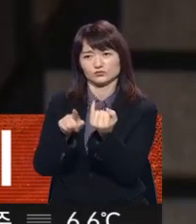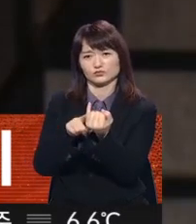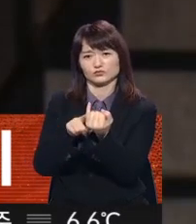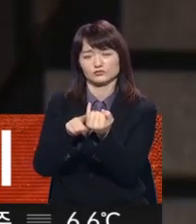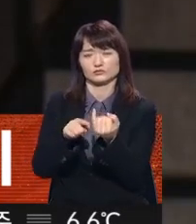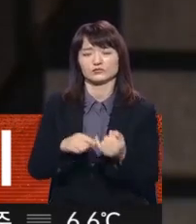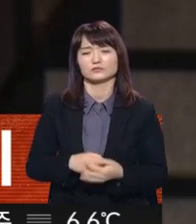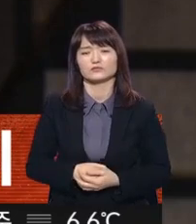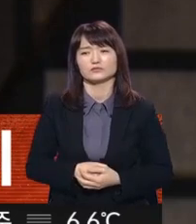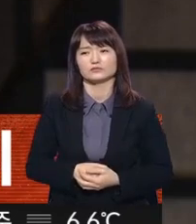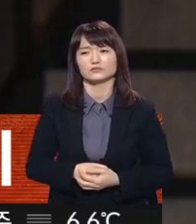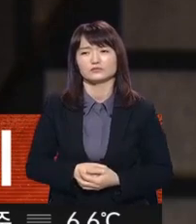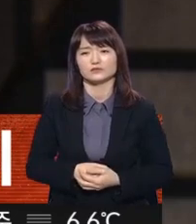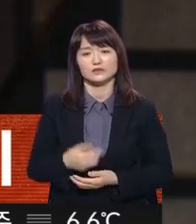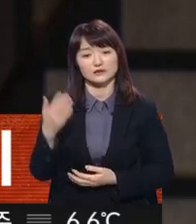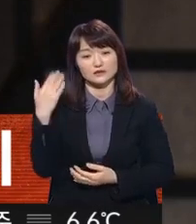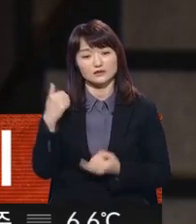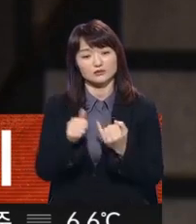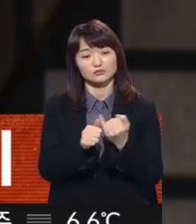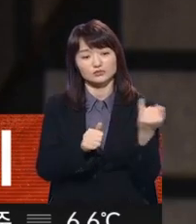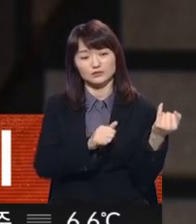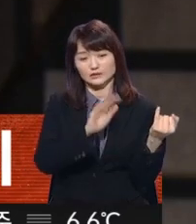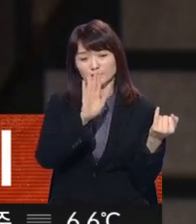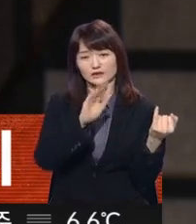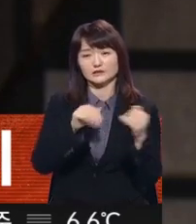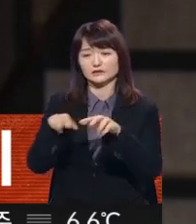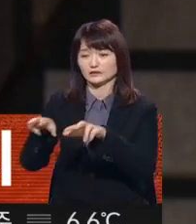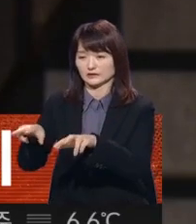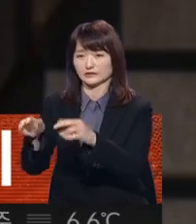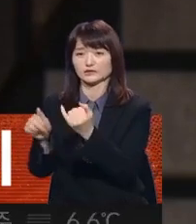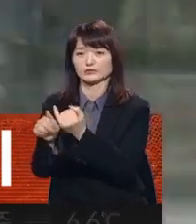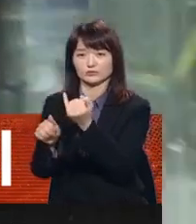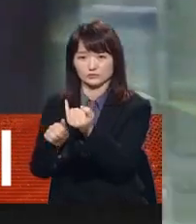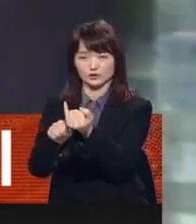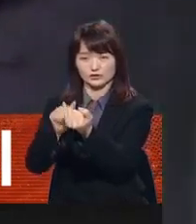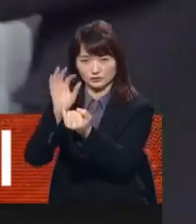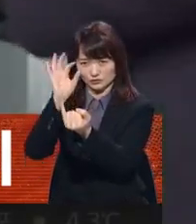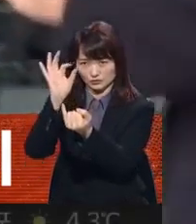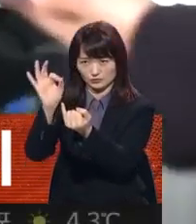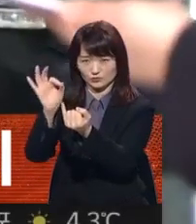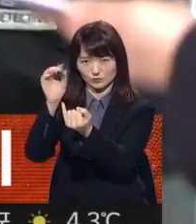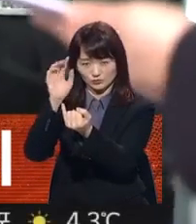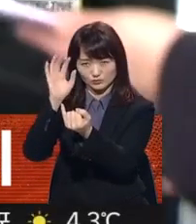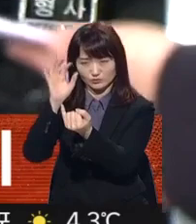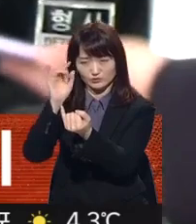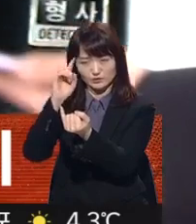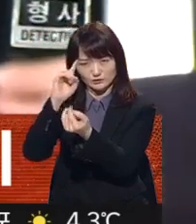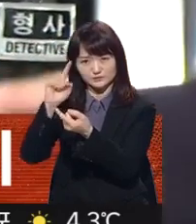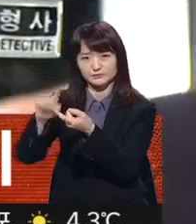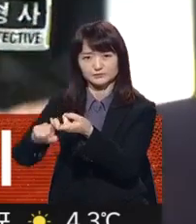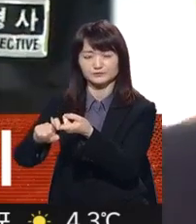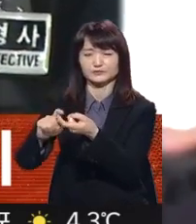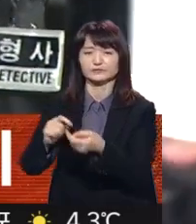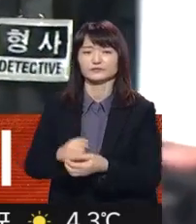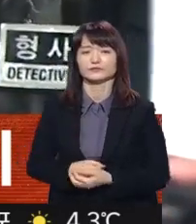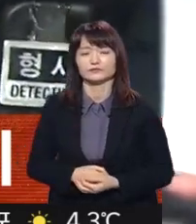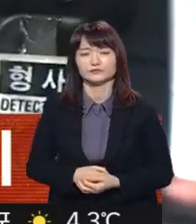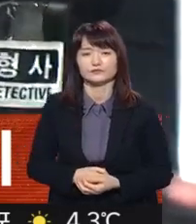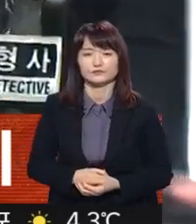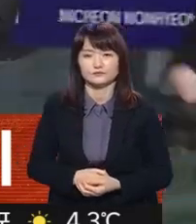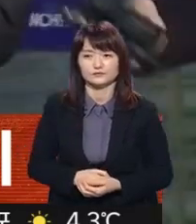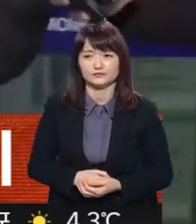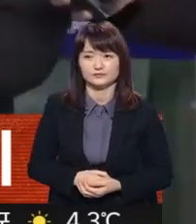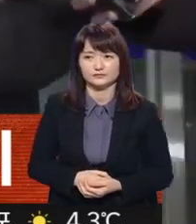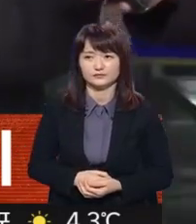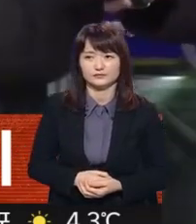중심이 이제 그 전처에서 현재 있는 그 처로 이렇게 왔다라고 하는 것이죠. 그런 상황에서 지금